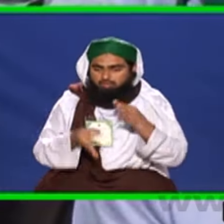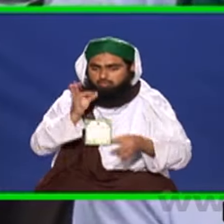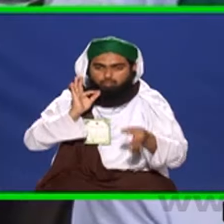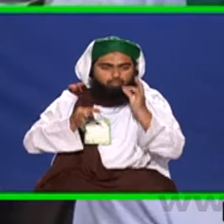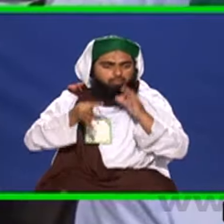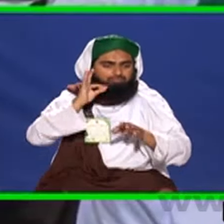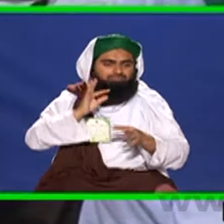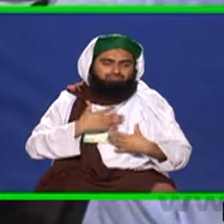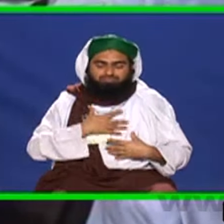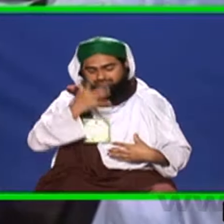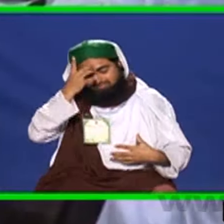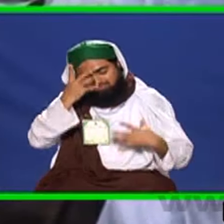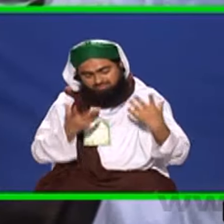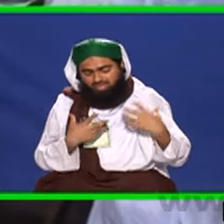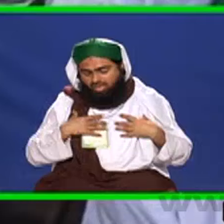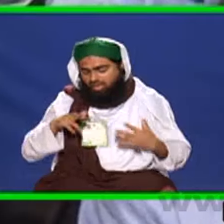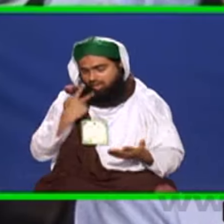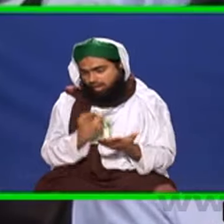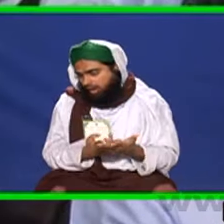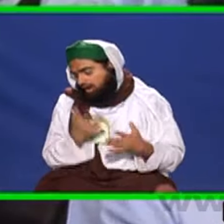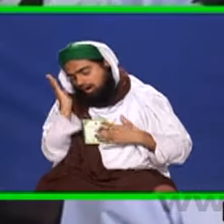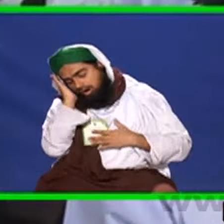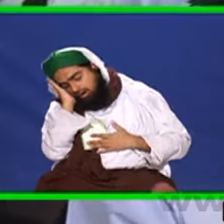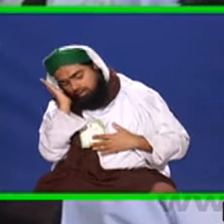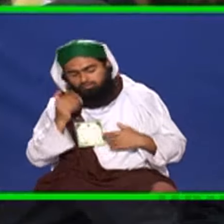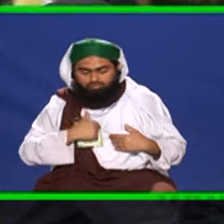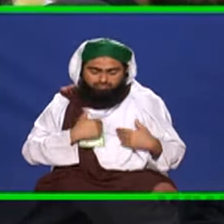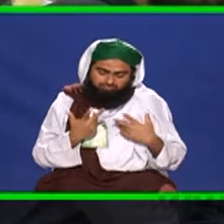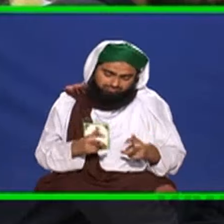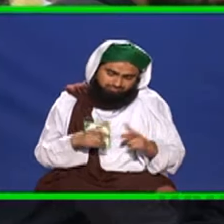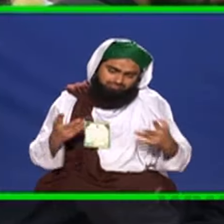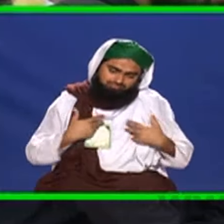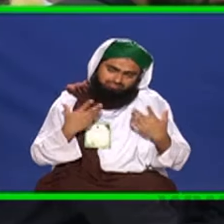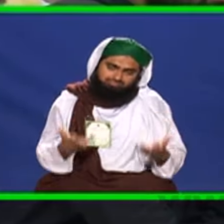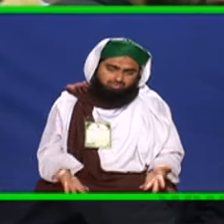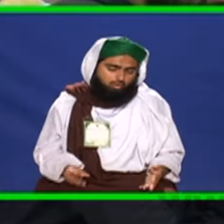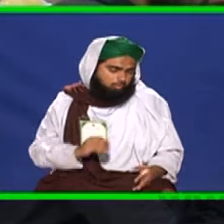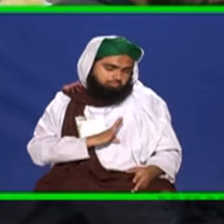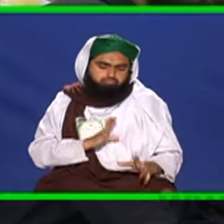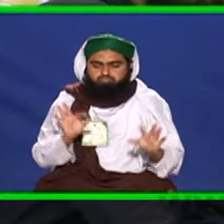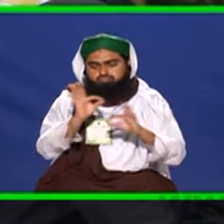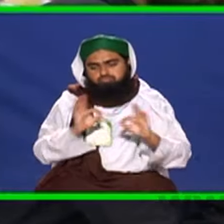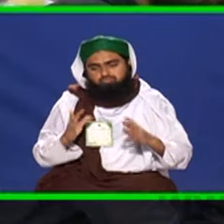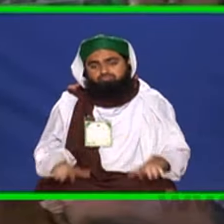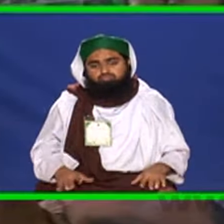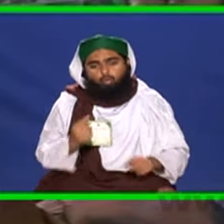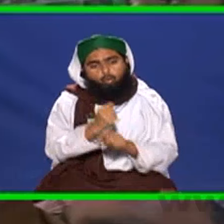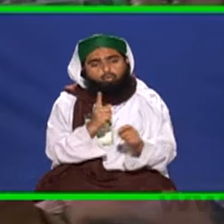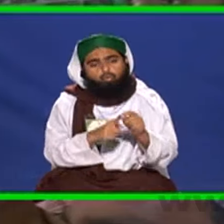جائے گا، 3 کے 2 نہیں ہو سکتے کم از کم نہیں ہو سکتے. ہمارا کیا اور وہ روز پار کیا